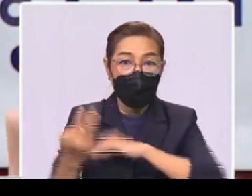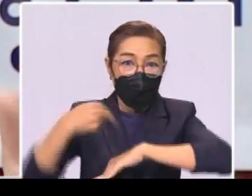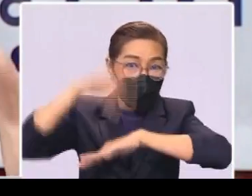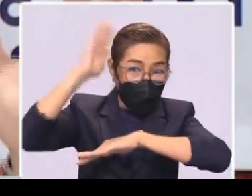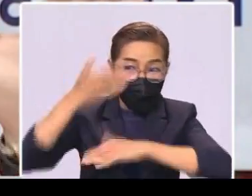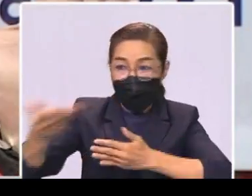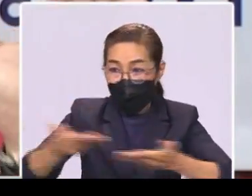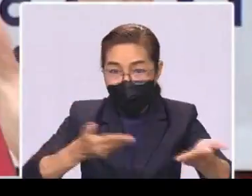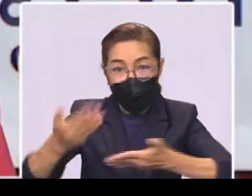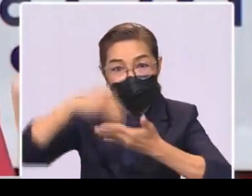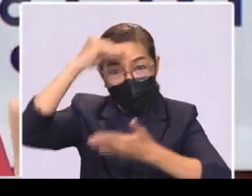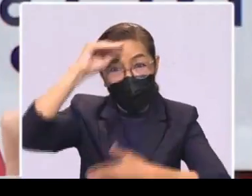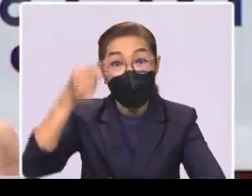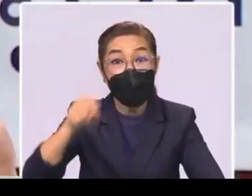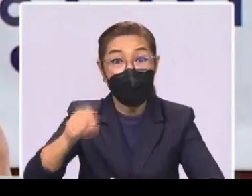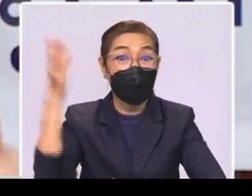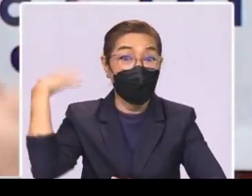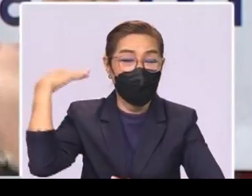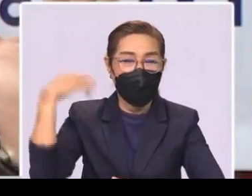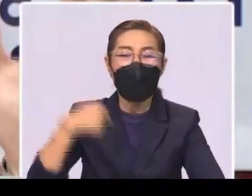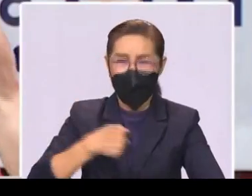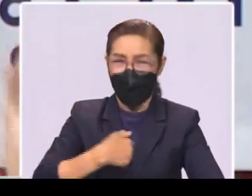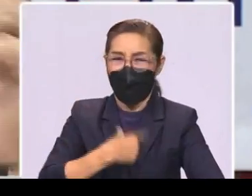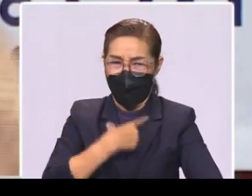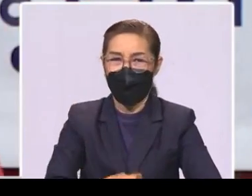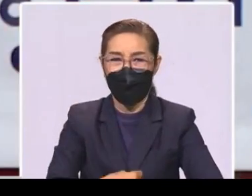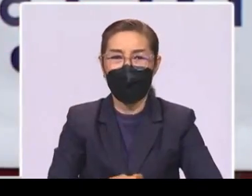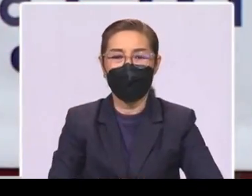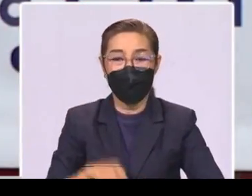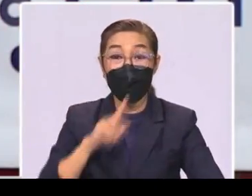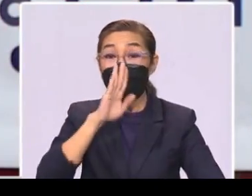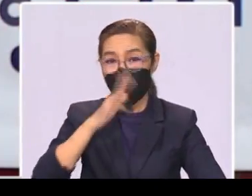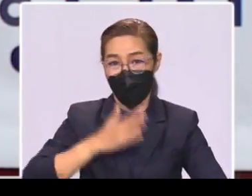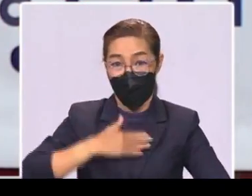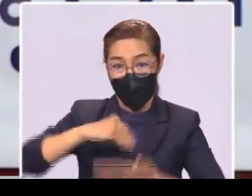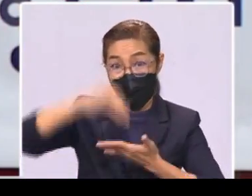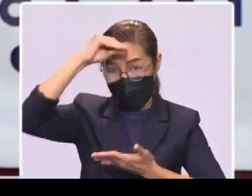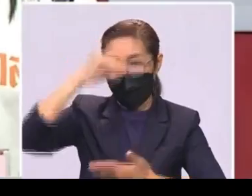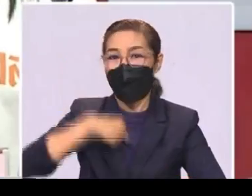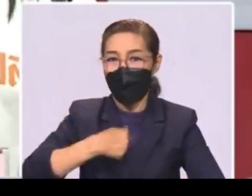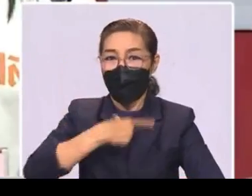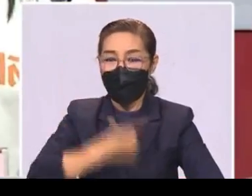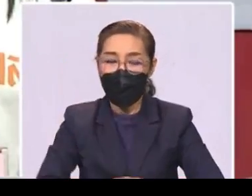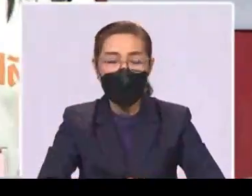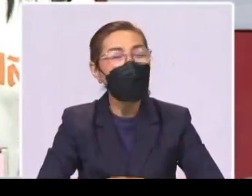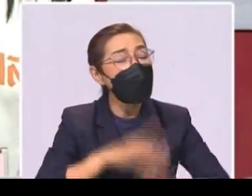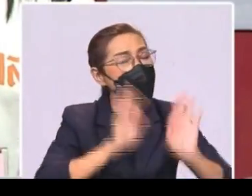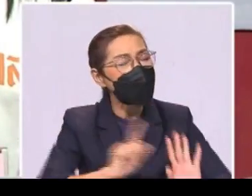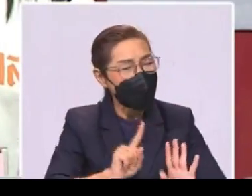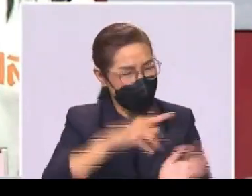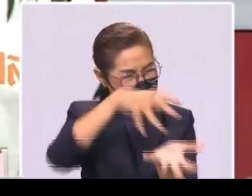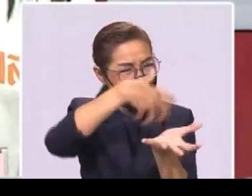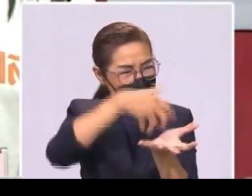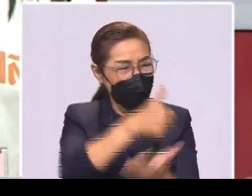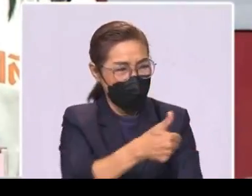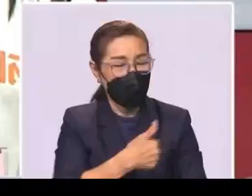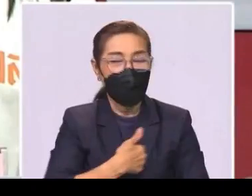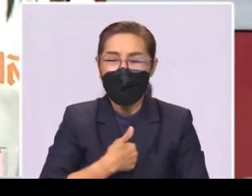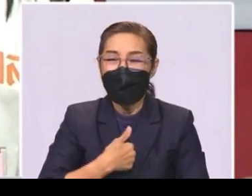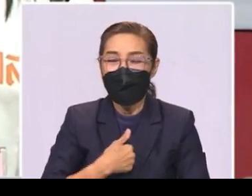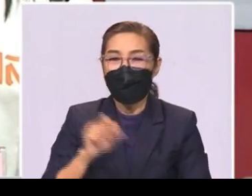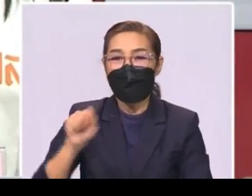ดูแล้วไปคือวันนั้นผมชอบนะอ่ะเป็นยังไงคุณเล่าสิครับผมเป็นนักศึกษาผมก็ชอบเหมือนกันน่ะคือเราไม่ค่อยจับยังไงคะคือเราไม่ค่อยได้